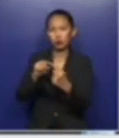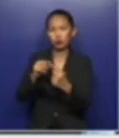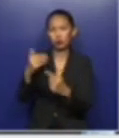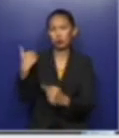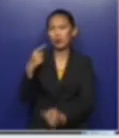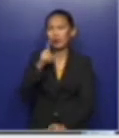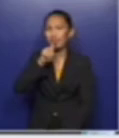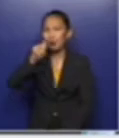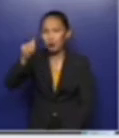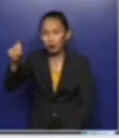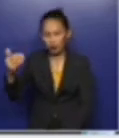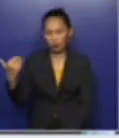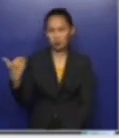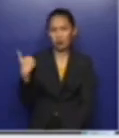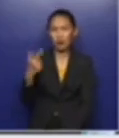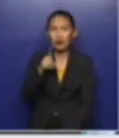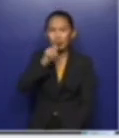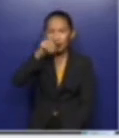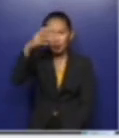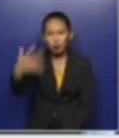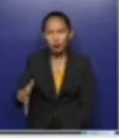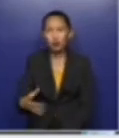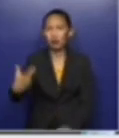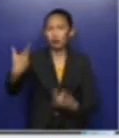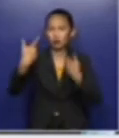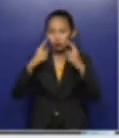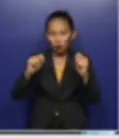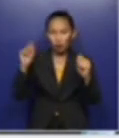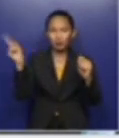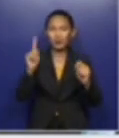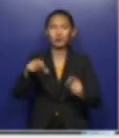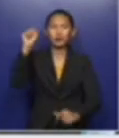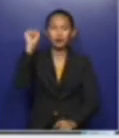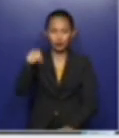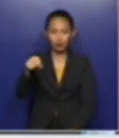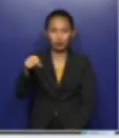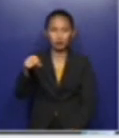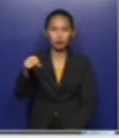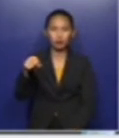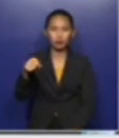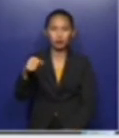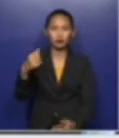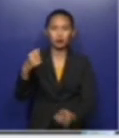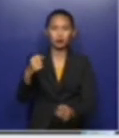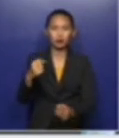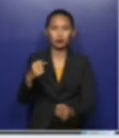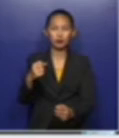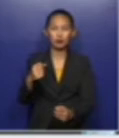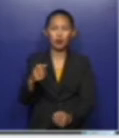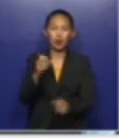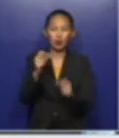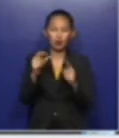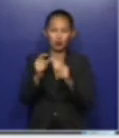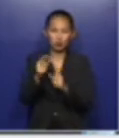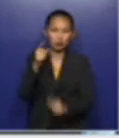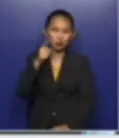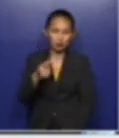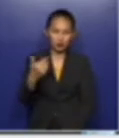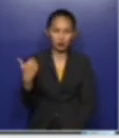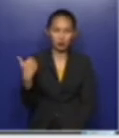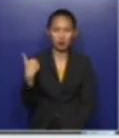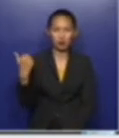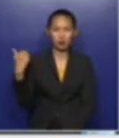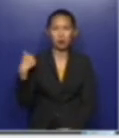รื่องนี้ไหมท่านตอบชัดเจนว่าถามและเขาก็ตอบชัดเจนว่าใช่ใช้คำสั่งนี้ใช้ประกาศ